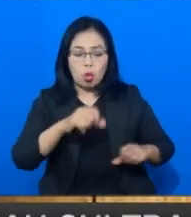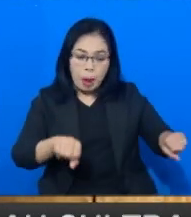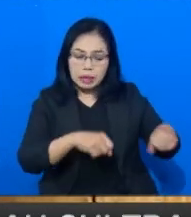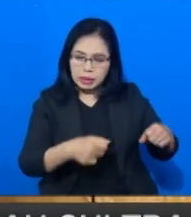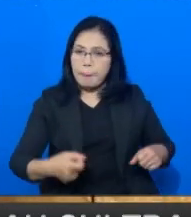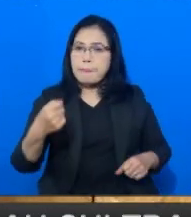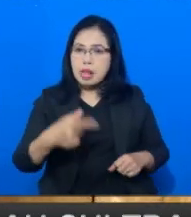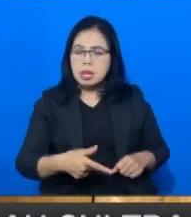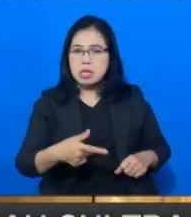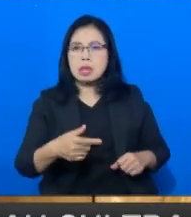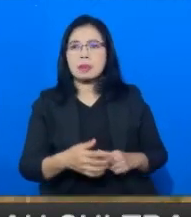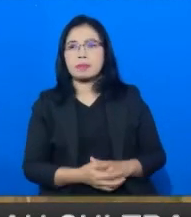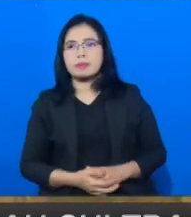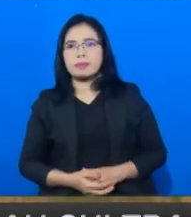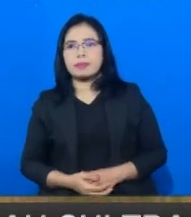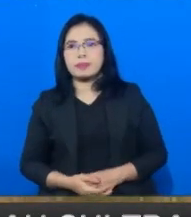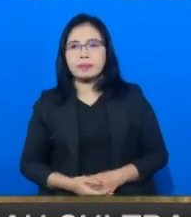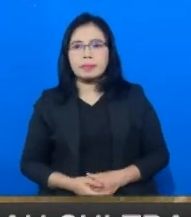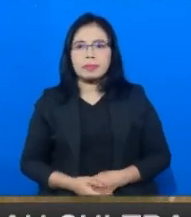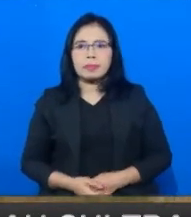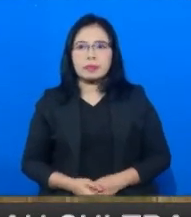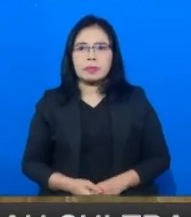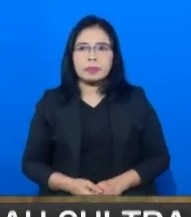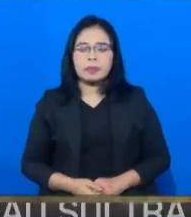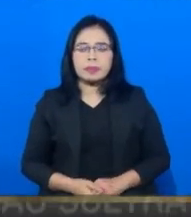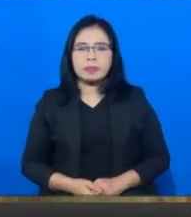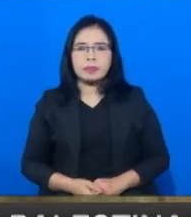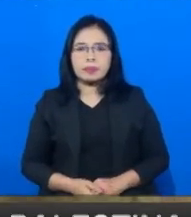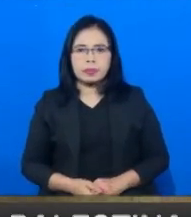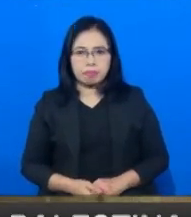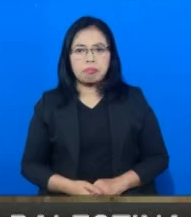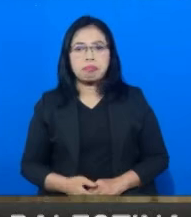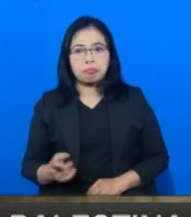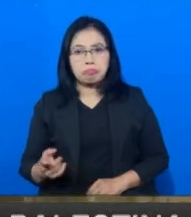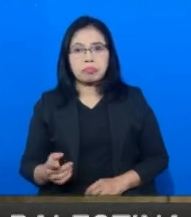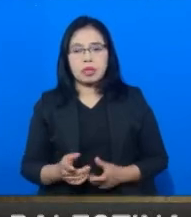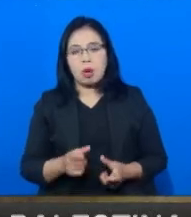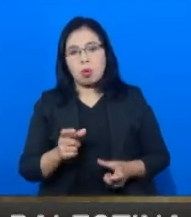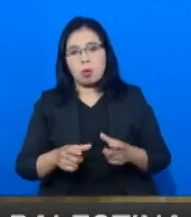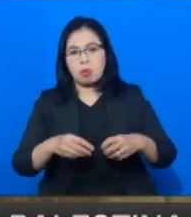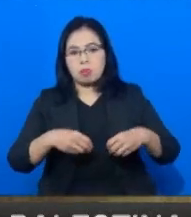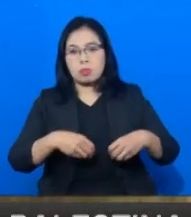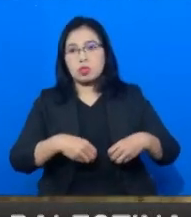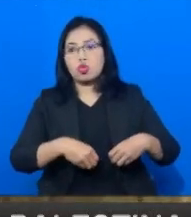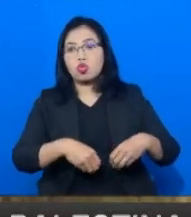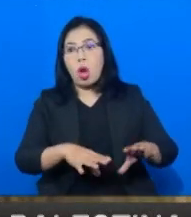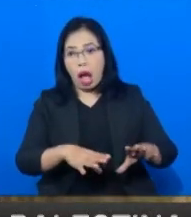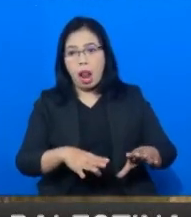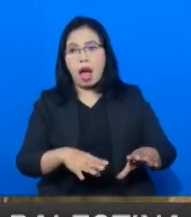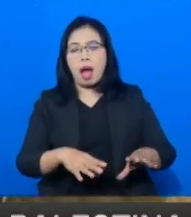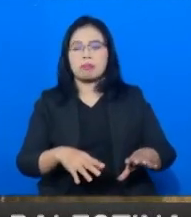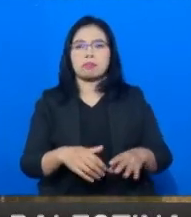untuk kebutuhan MCK dan air bersih, sementara Wahyudi hanya sebagai pedagang ikan hias dan istrinya hanya tidak